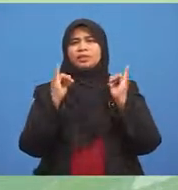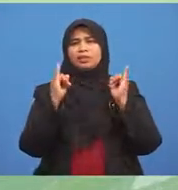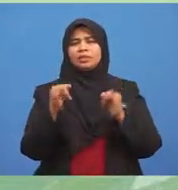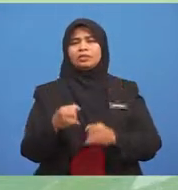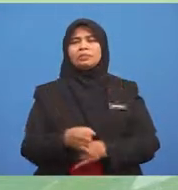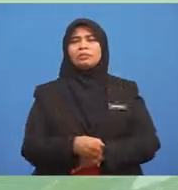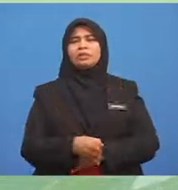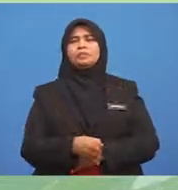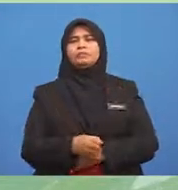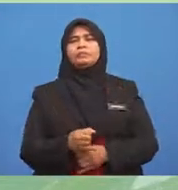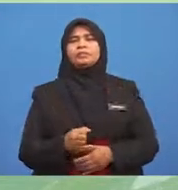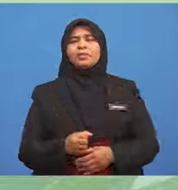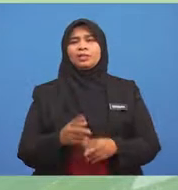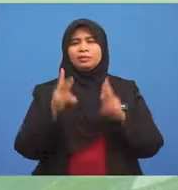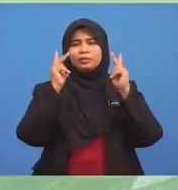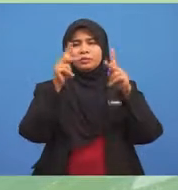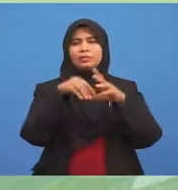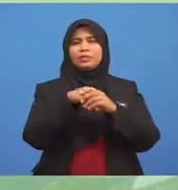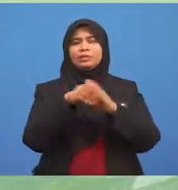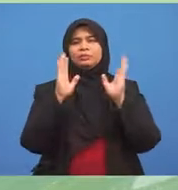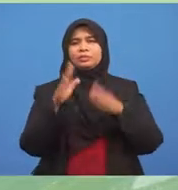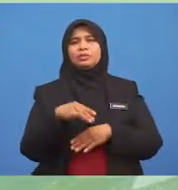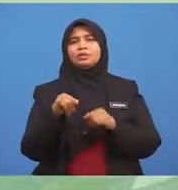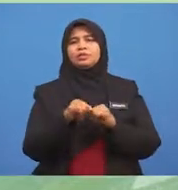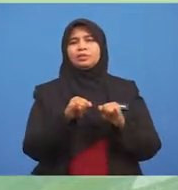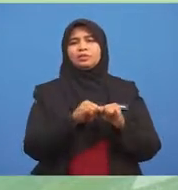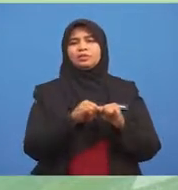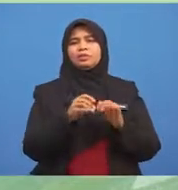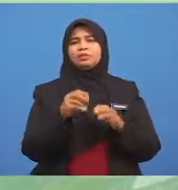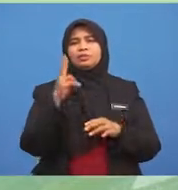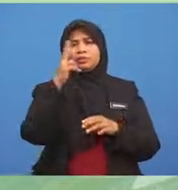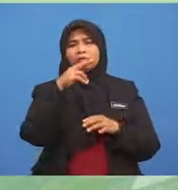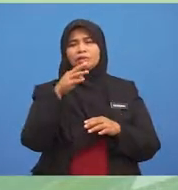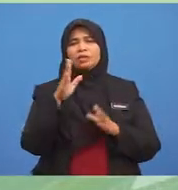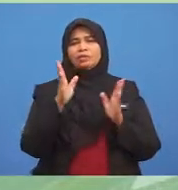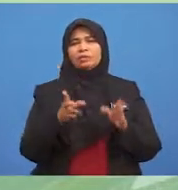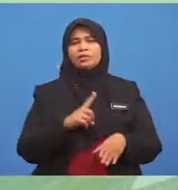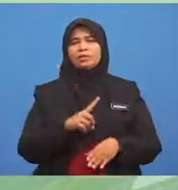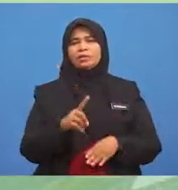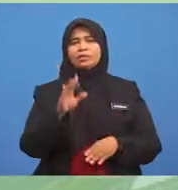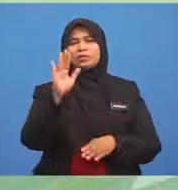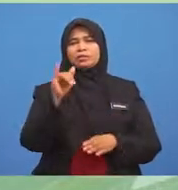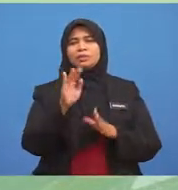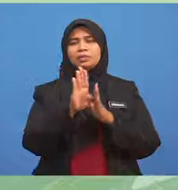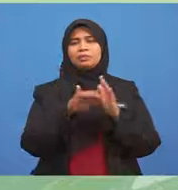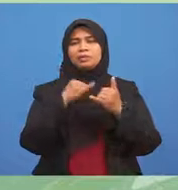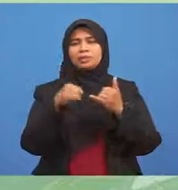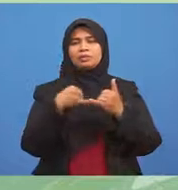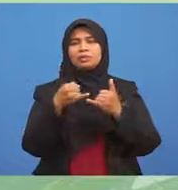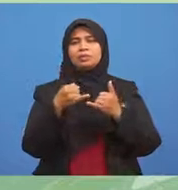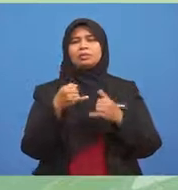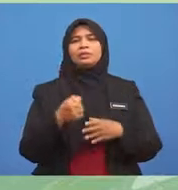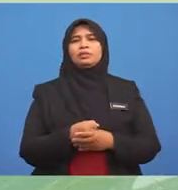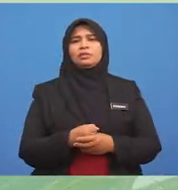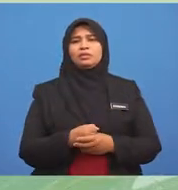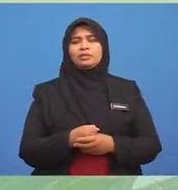yang khusyuk dalam solat juga merupakan tanda mukmin yang berjaya, seperti mana firman Allah Subhanahu wa